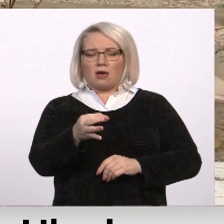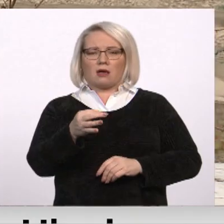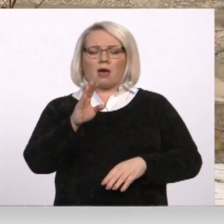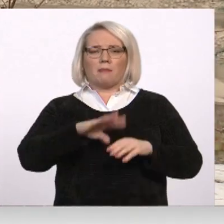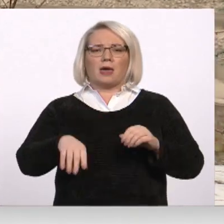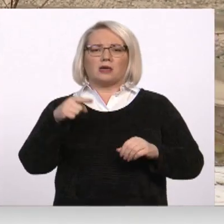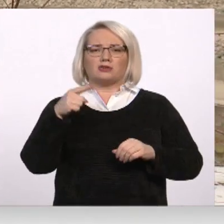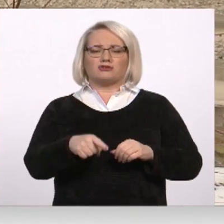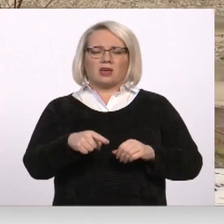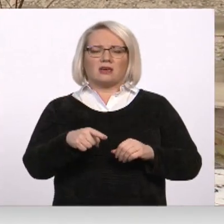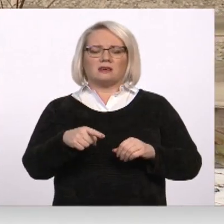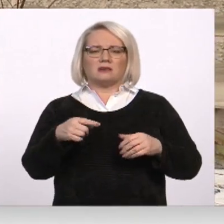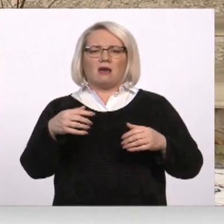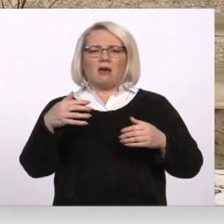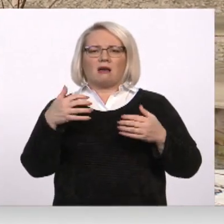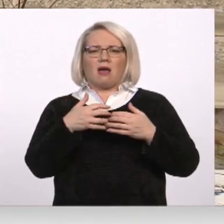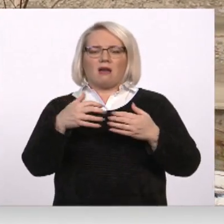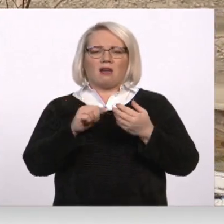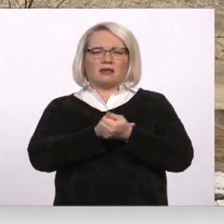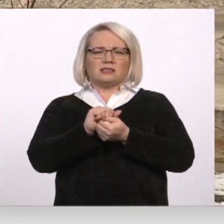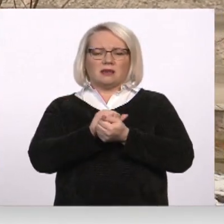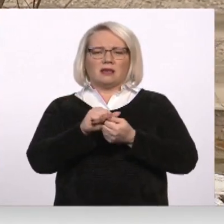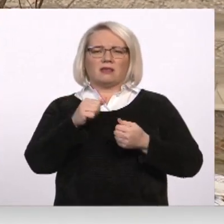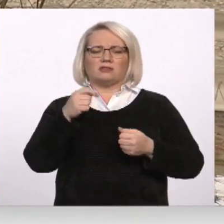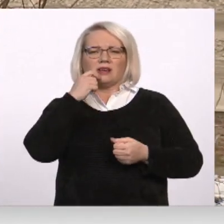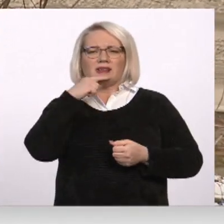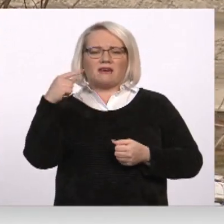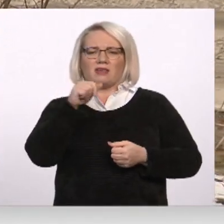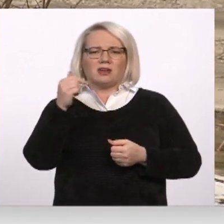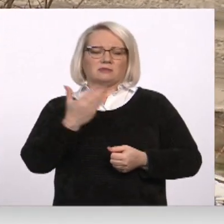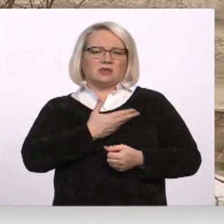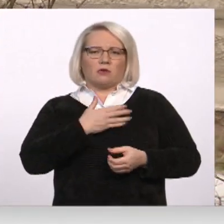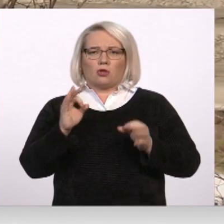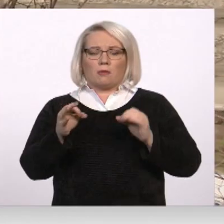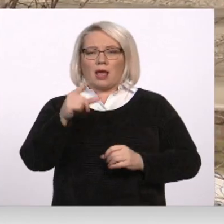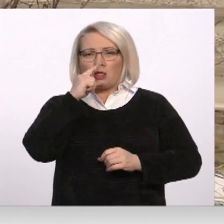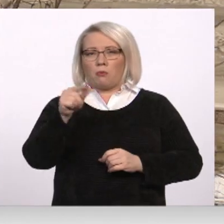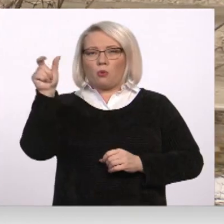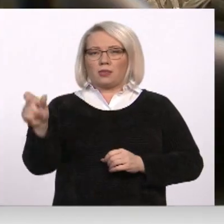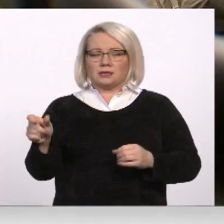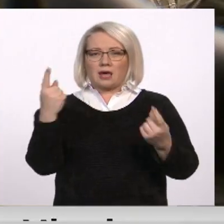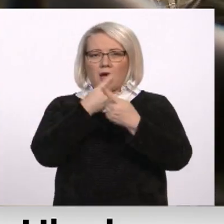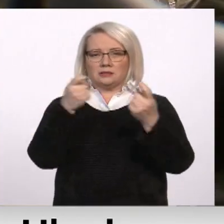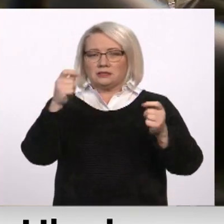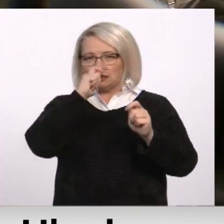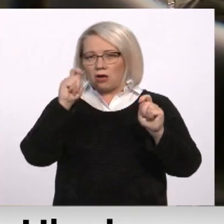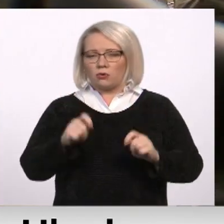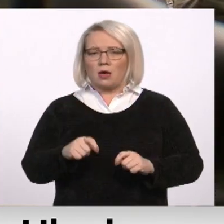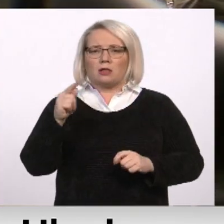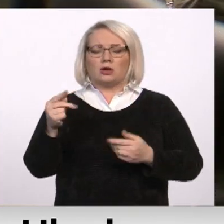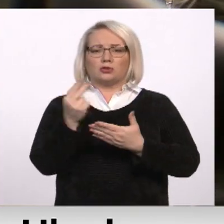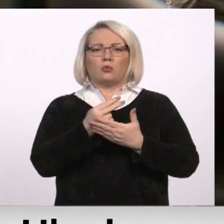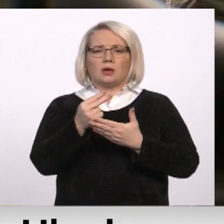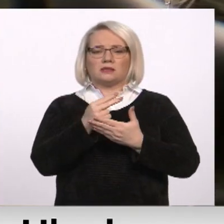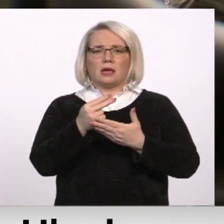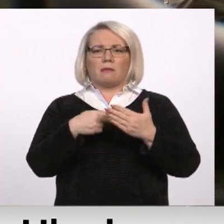Bez šī režīma iznīcināšanas mēs nekad nevarēsim normāli dzīvot. Pat ja panāksim, ka Putins atzīst sakāvi, tas nozīmē atstāt šo